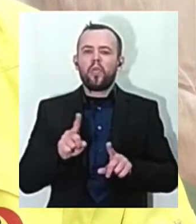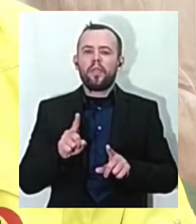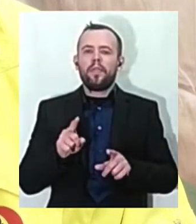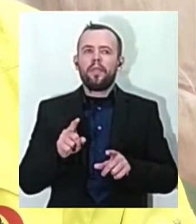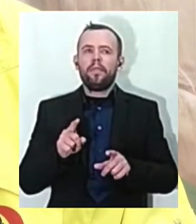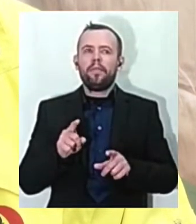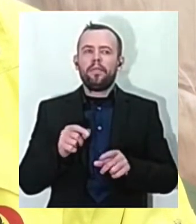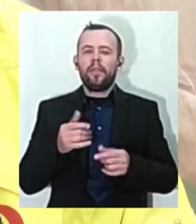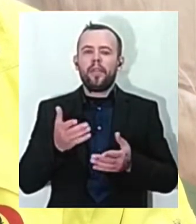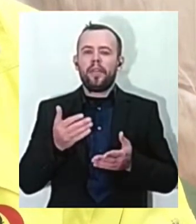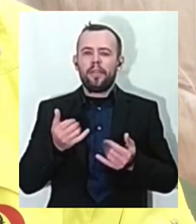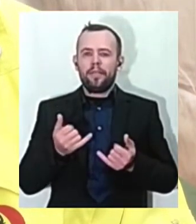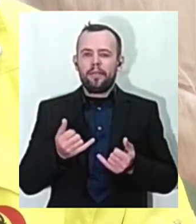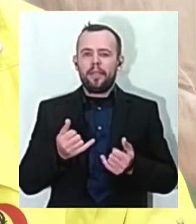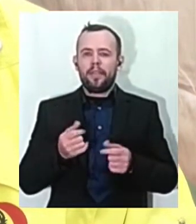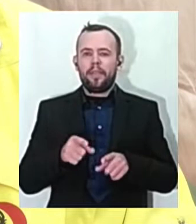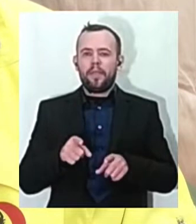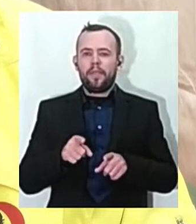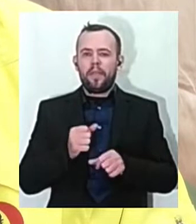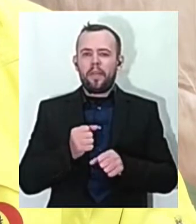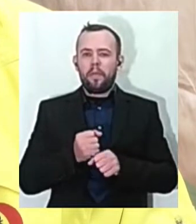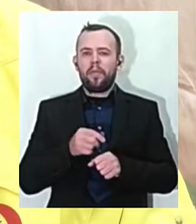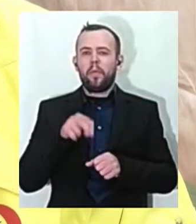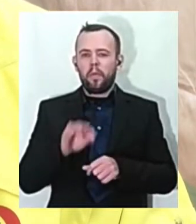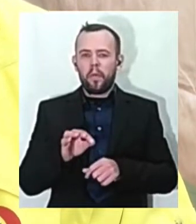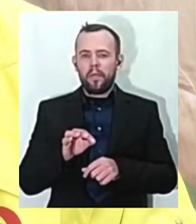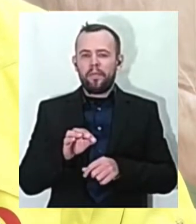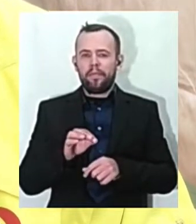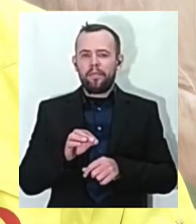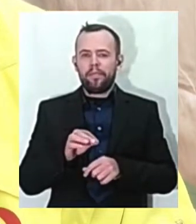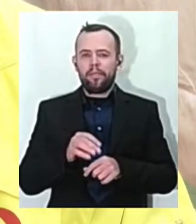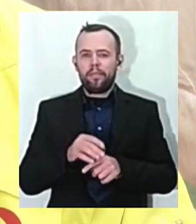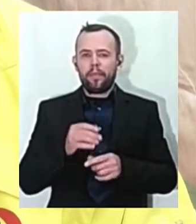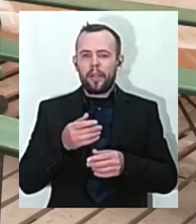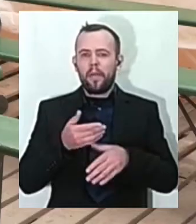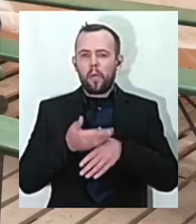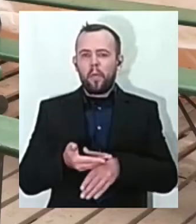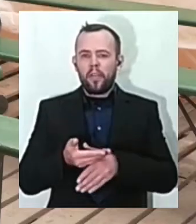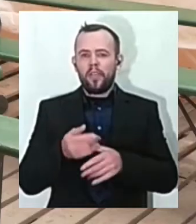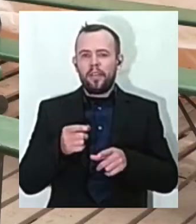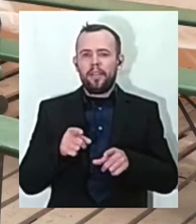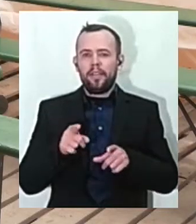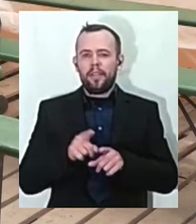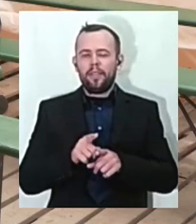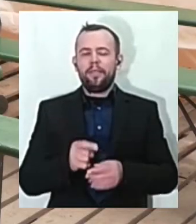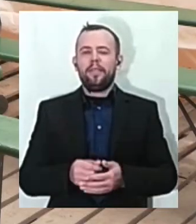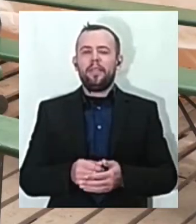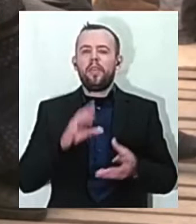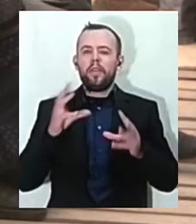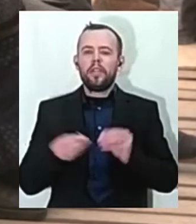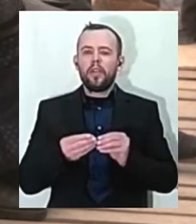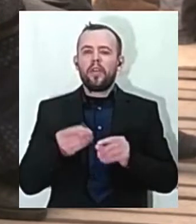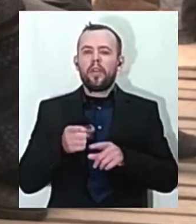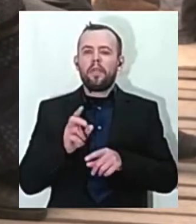вже починаємо проводити роботу по оказанні допомоги, щоб чоловік залишив вулицю. Загалом за добу цей пункт